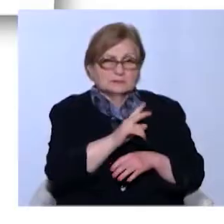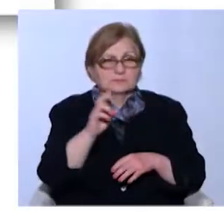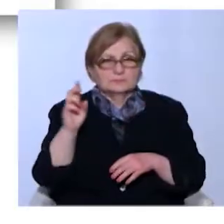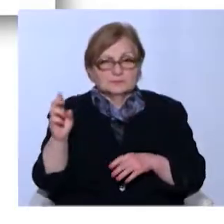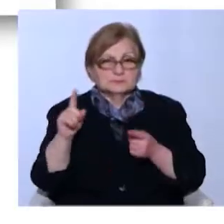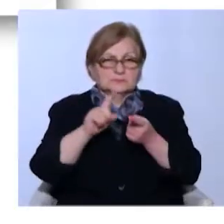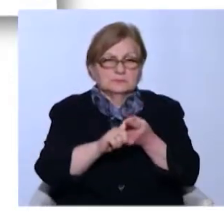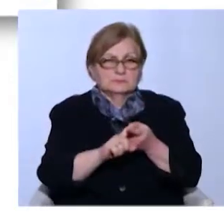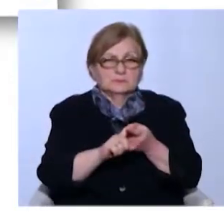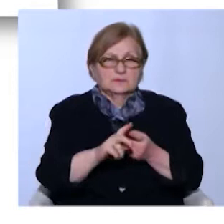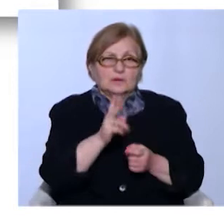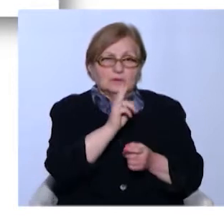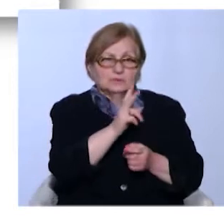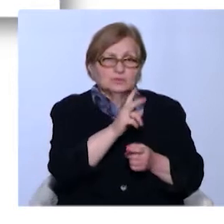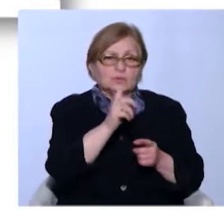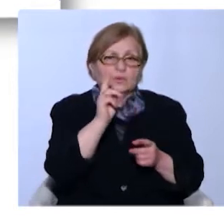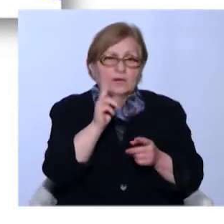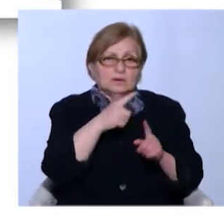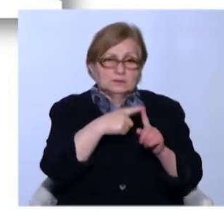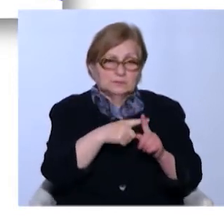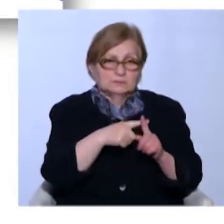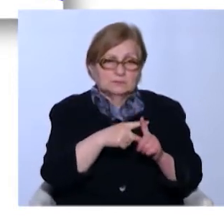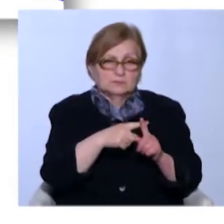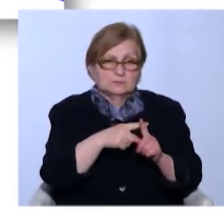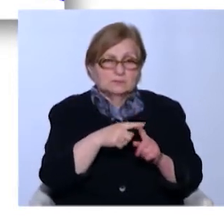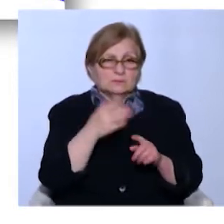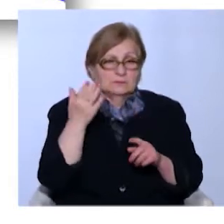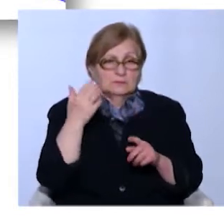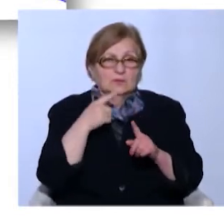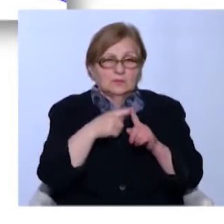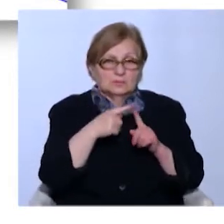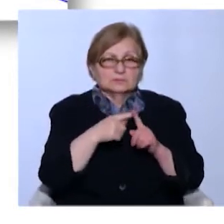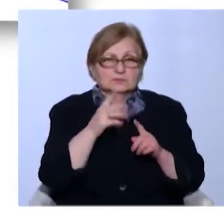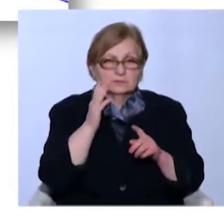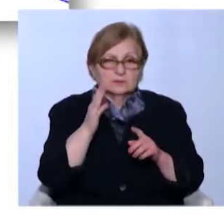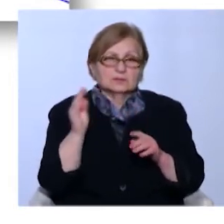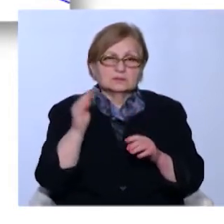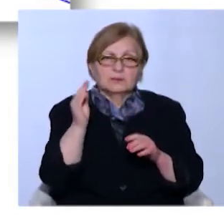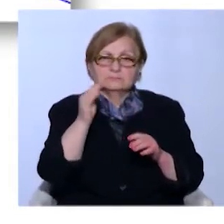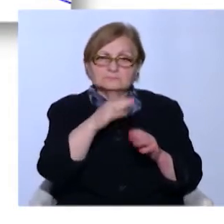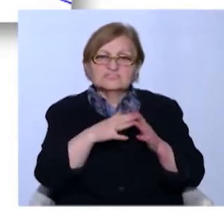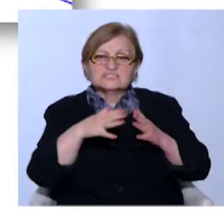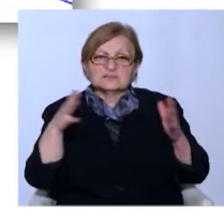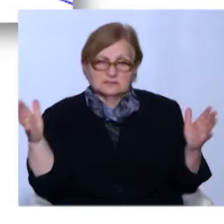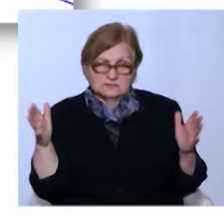არის დამოკიდებული. თუ K არის დადებითი, როგორც უკვე ვთქვით, ფუნქცია უნდა იყოს ზრდადი და